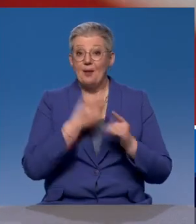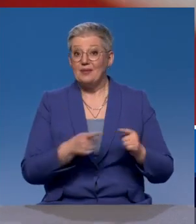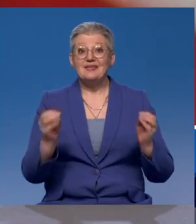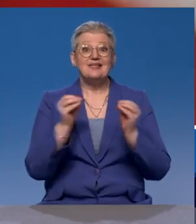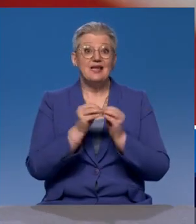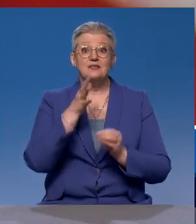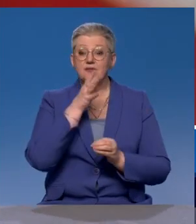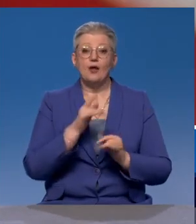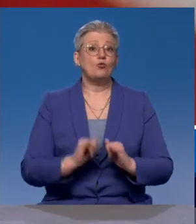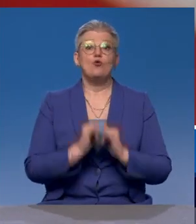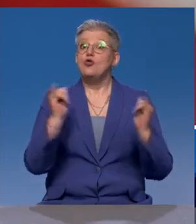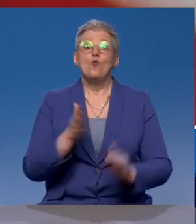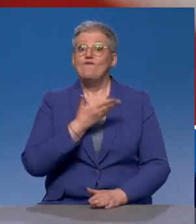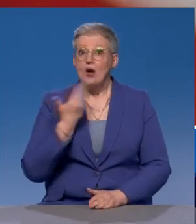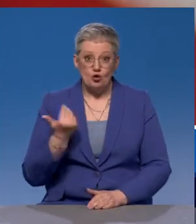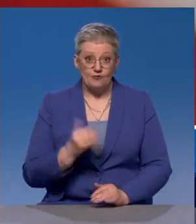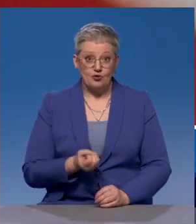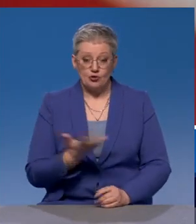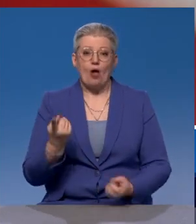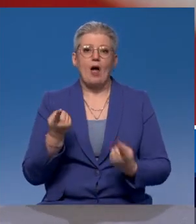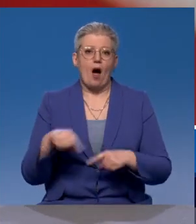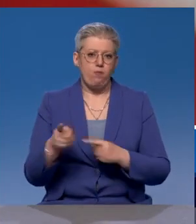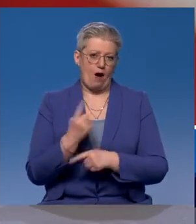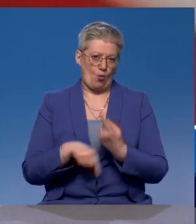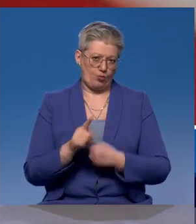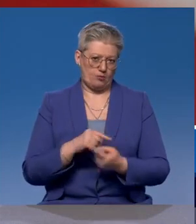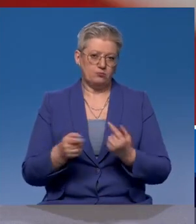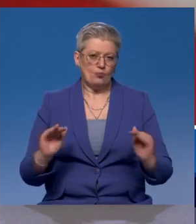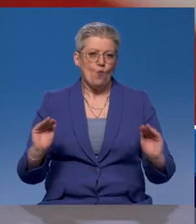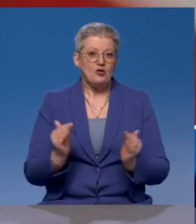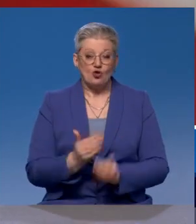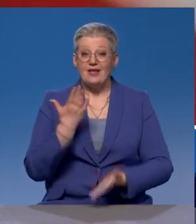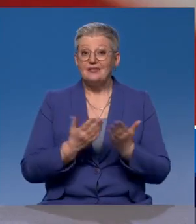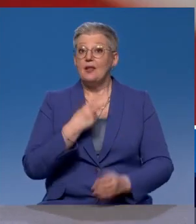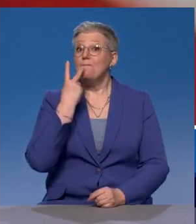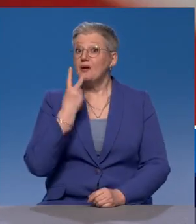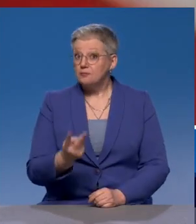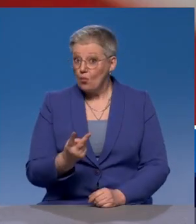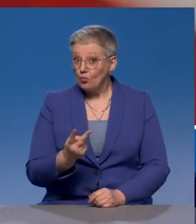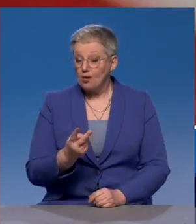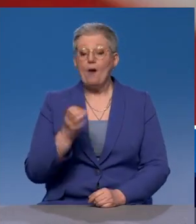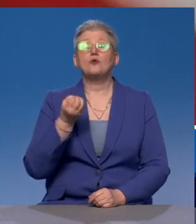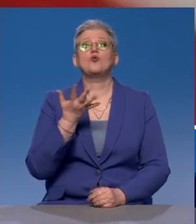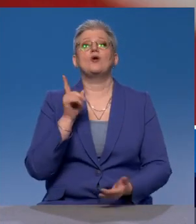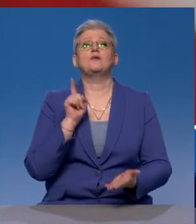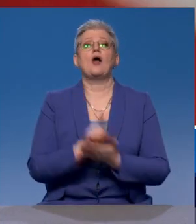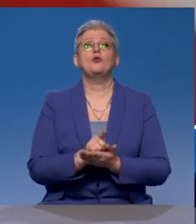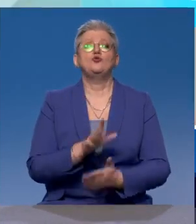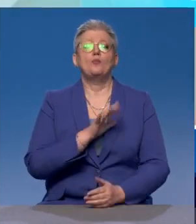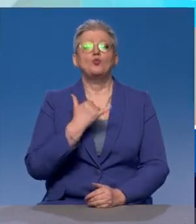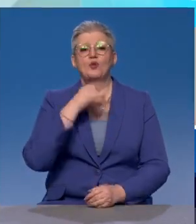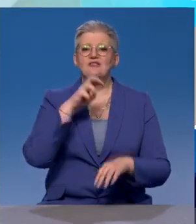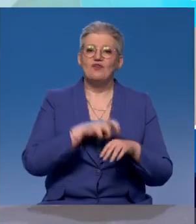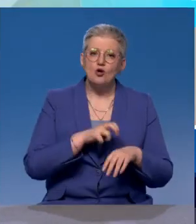не прибавляется, а уменьшается. А если мы посмотрим и зададим себе вопрос, а сколько должно быть в нашей стране врачей,